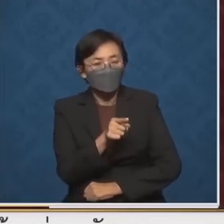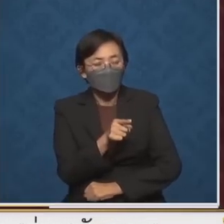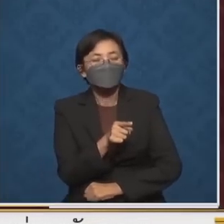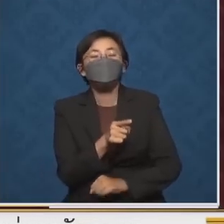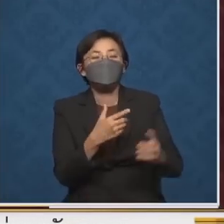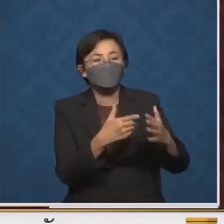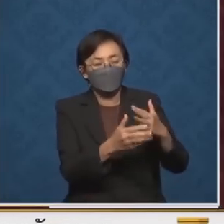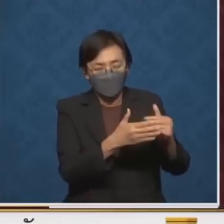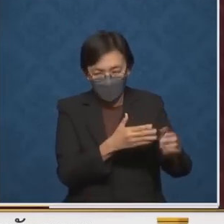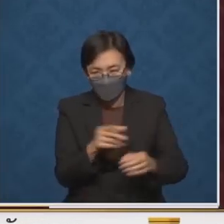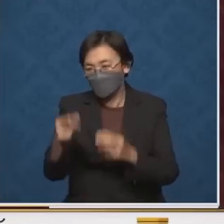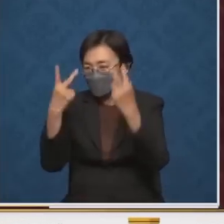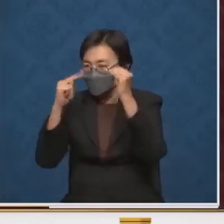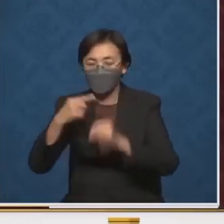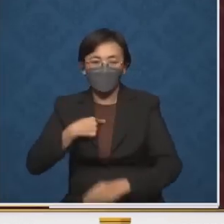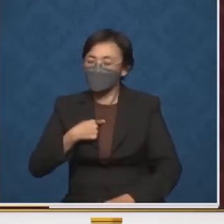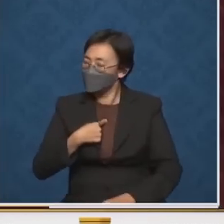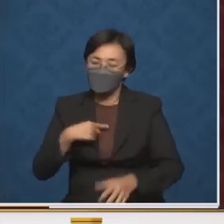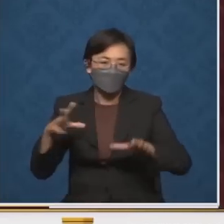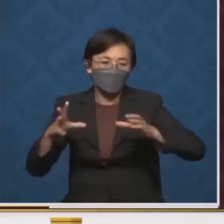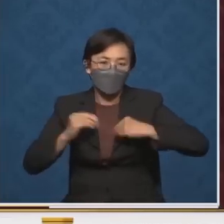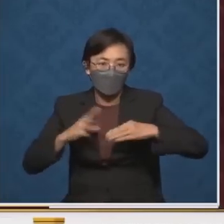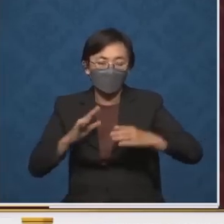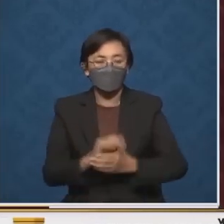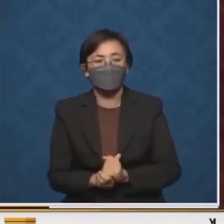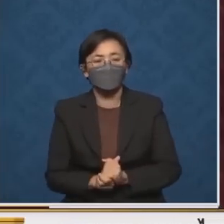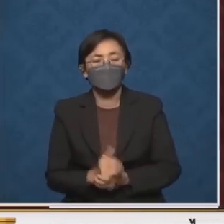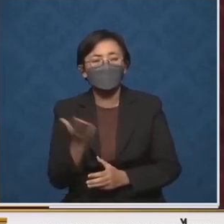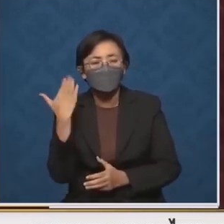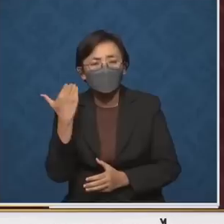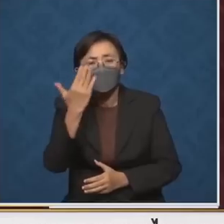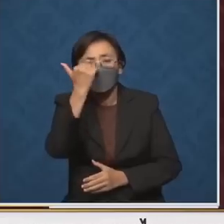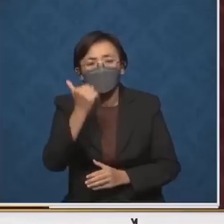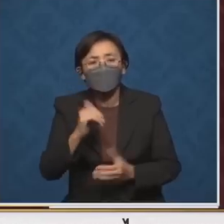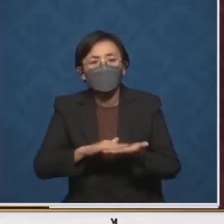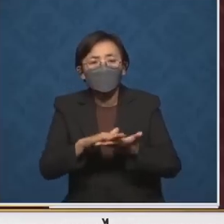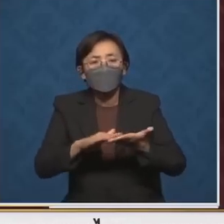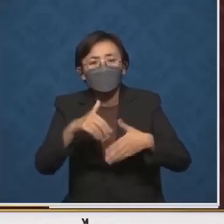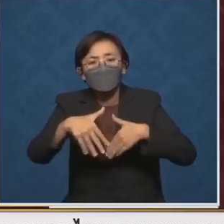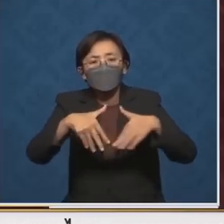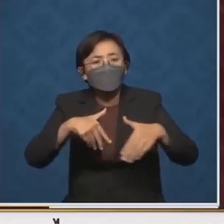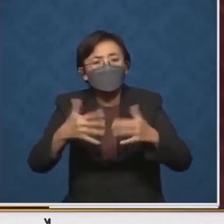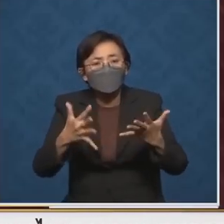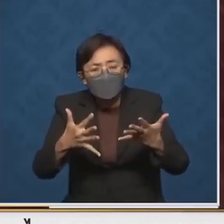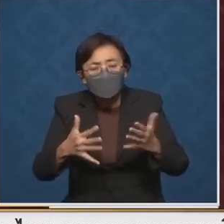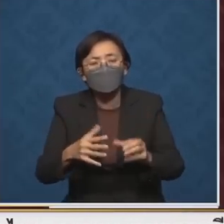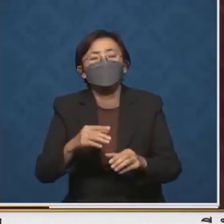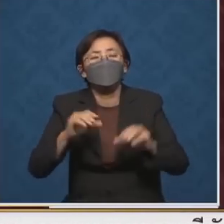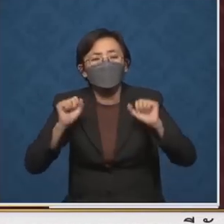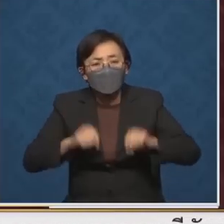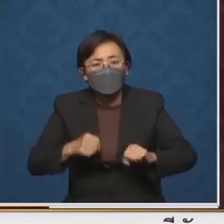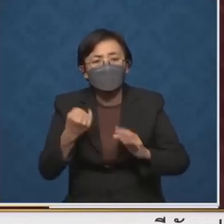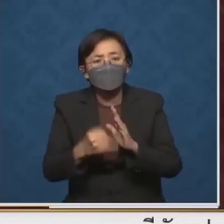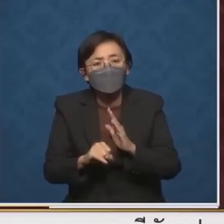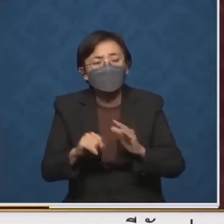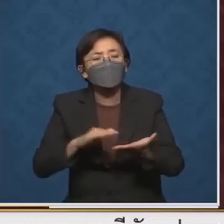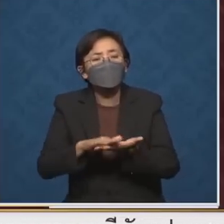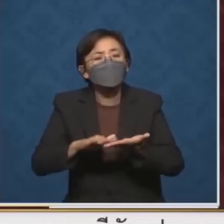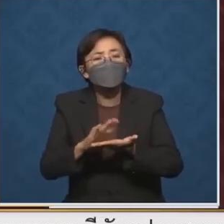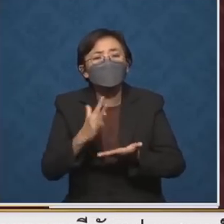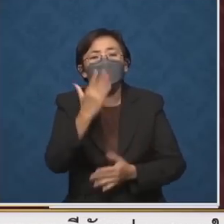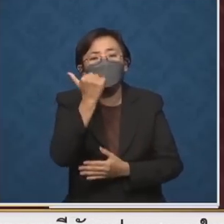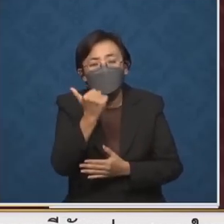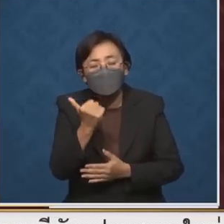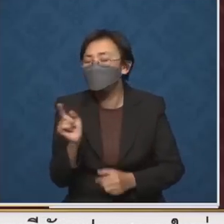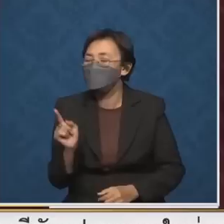ให้นายกครั้งที่แล้วผมบอกท่านทำไมไม่ขอโทดประชาชนตัดสนใจผิเรื่นี้แต่ทานไม่